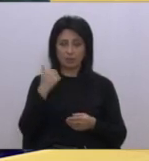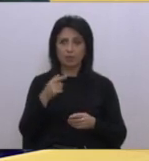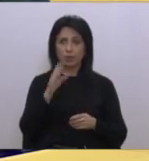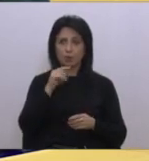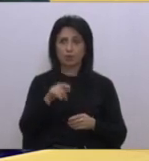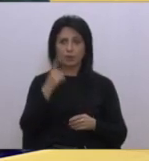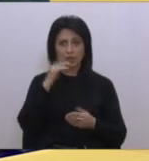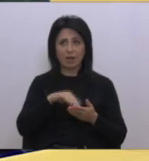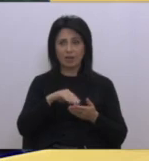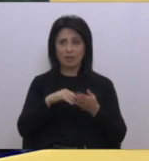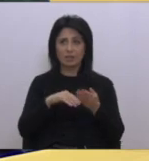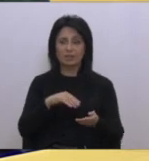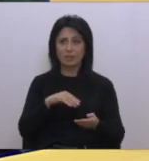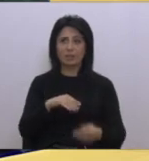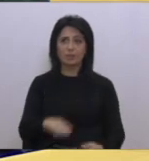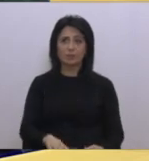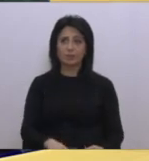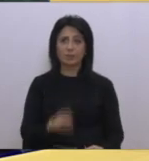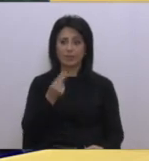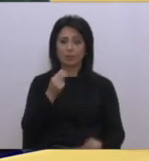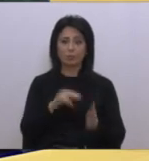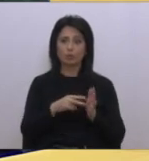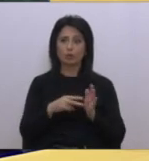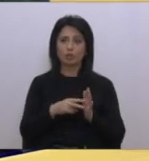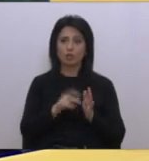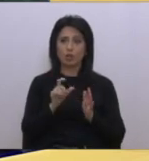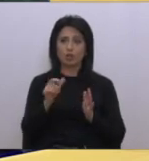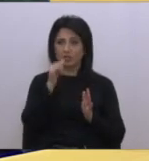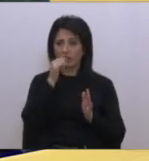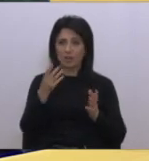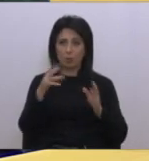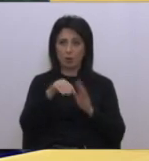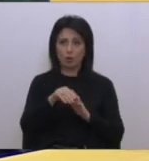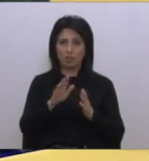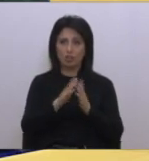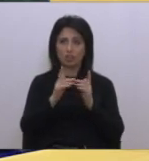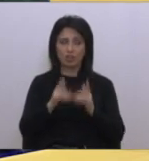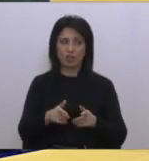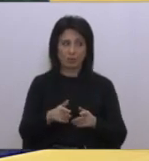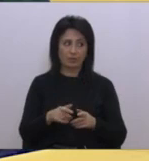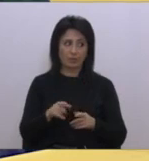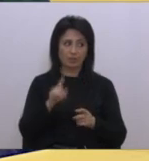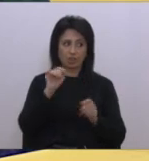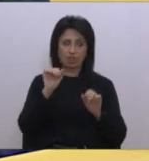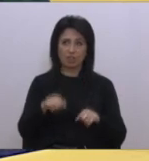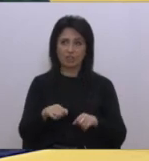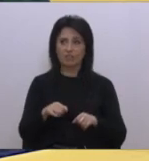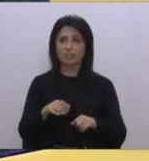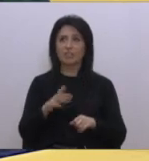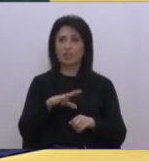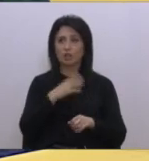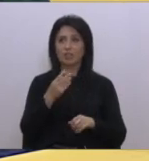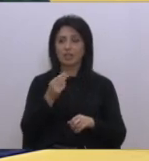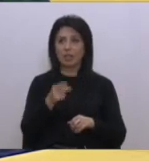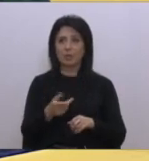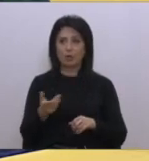როდესაც დავაინიცირეთ, ბიუჯეტის კონტექსში ვერ მოხდა იმაზე შეთანხმება, რომ შესაძლებელია ყოფილიყო ის